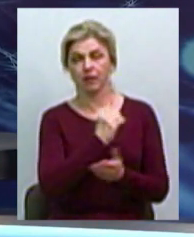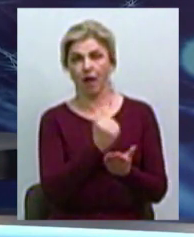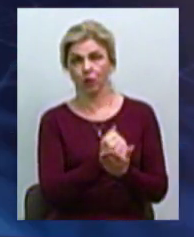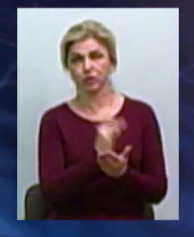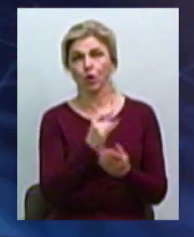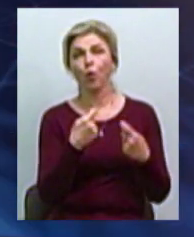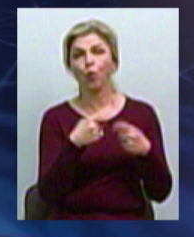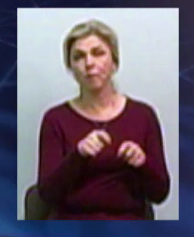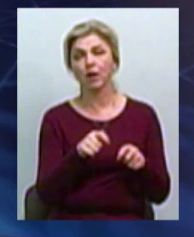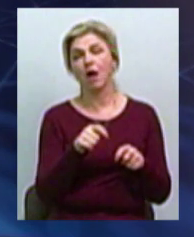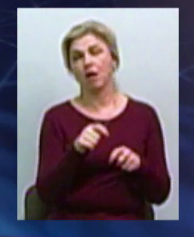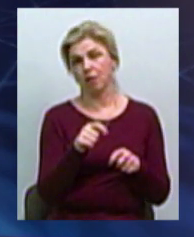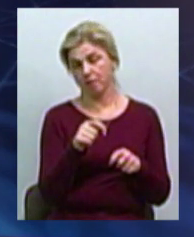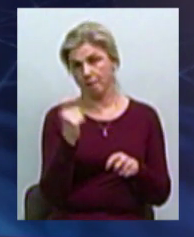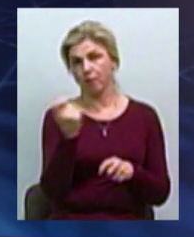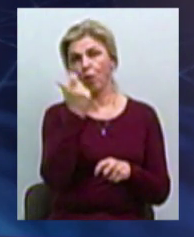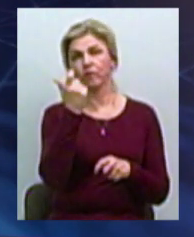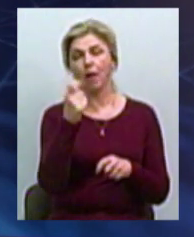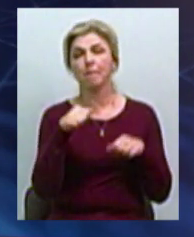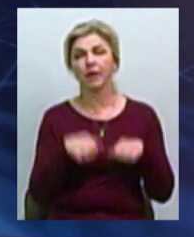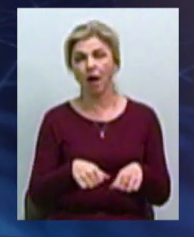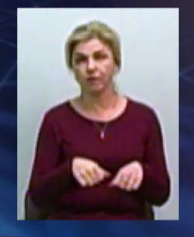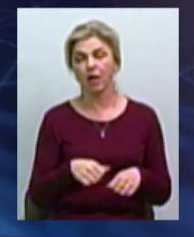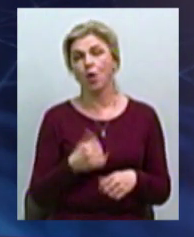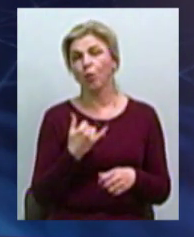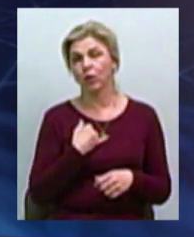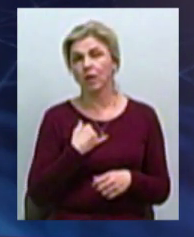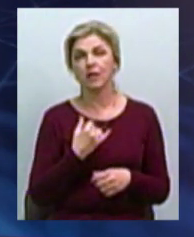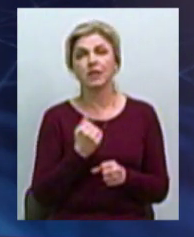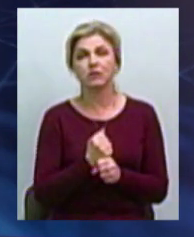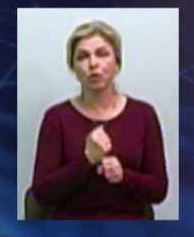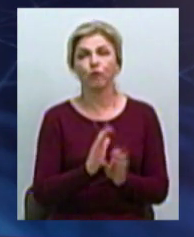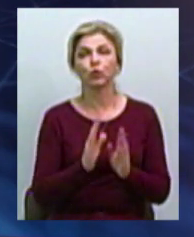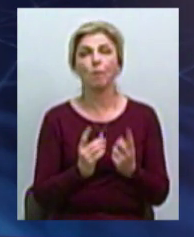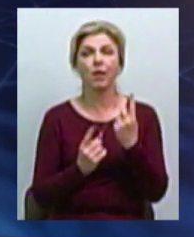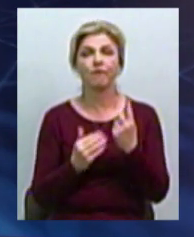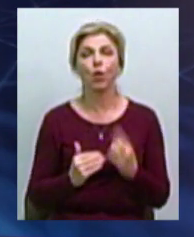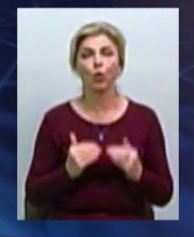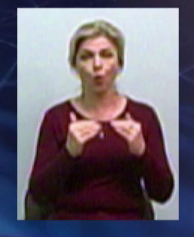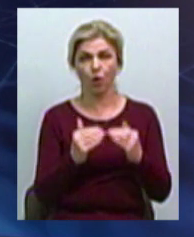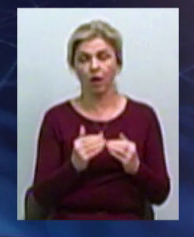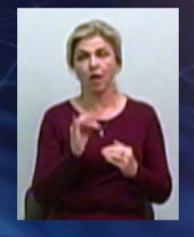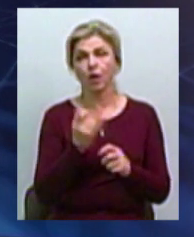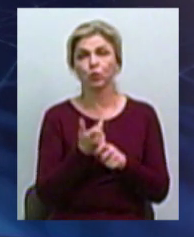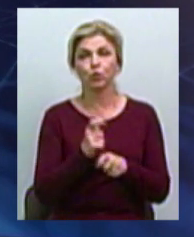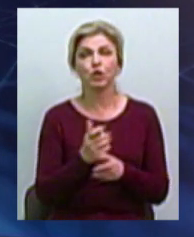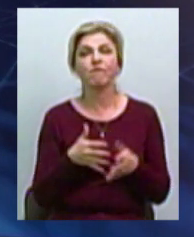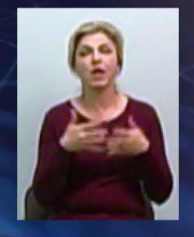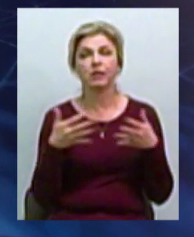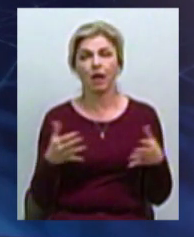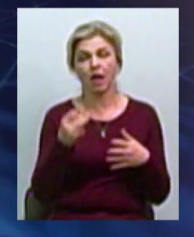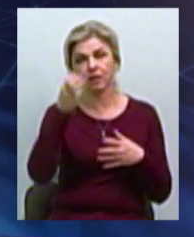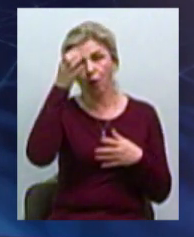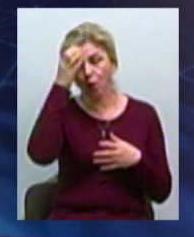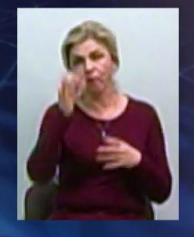купівля-продаж корпоративних прав. Все. Тобто у нас на сьогодні зроблений тільки перший крок, і дуже велика і